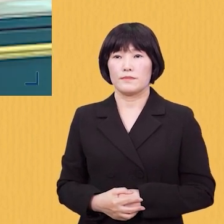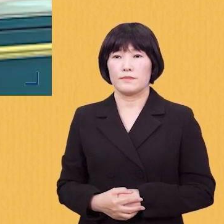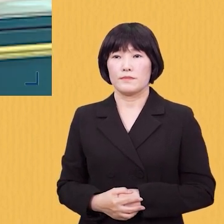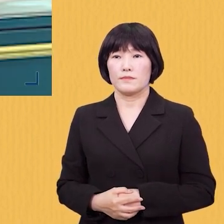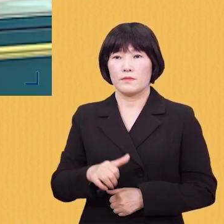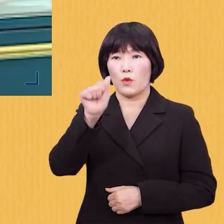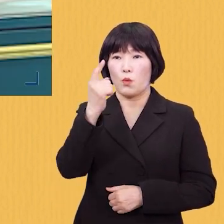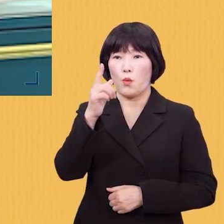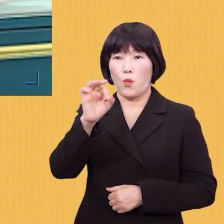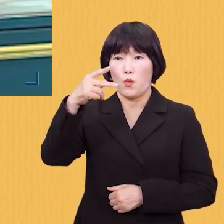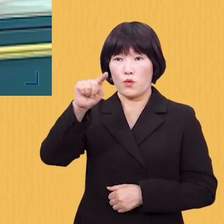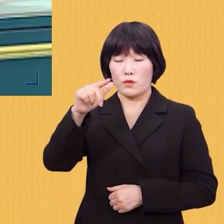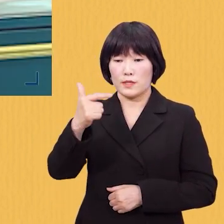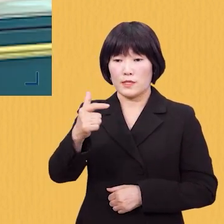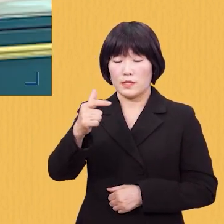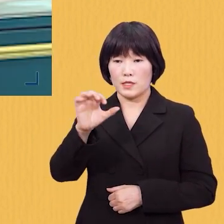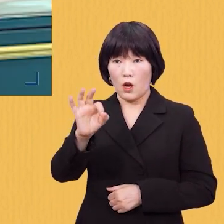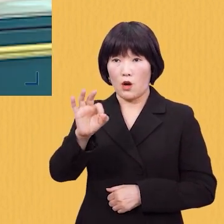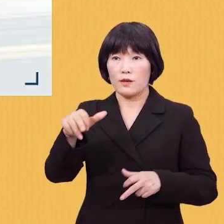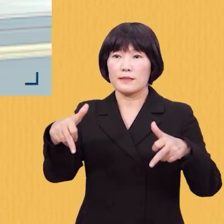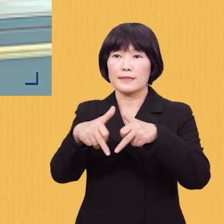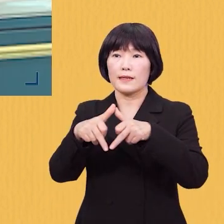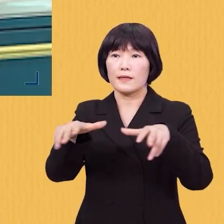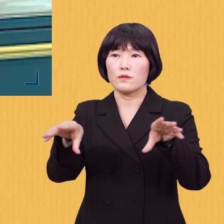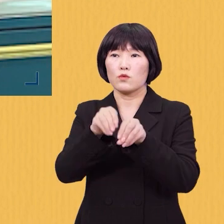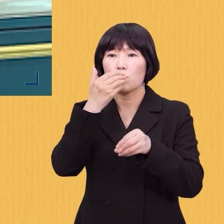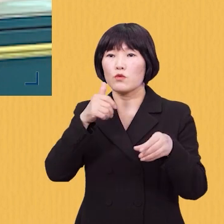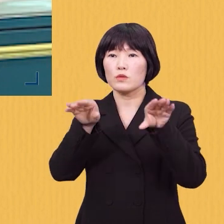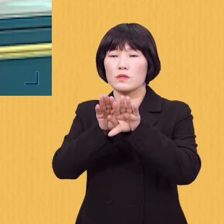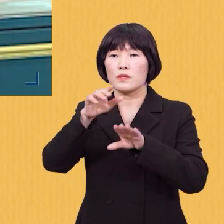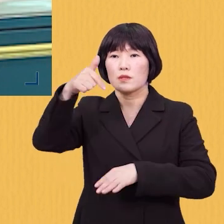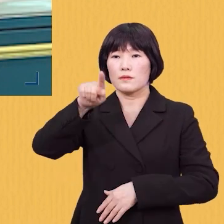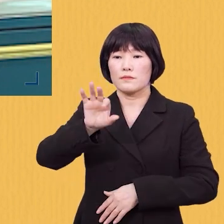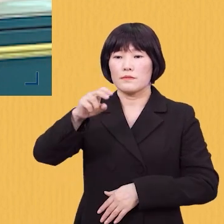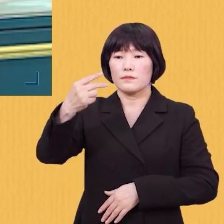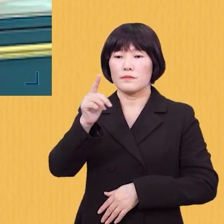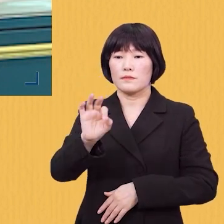홍성군 장애인 종합복지관 강동성님,